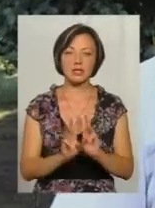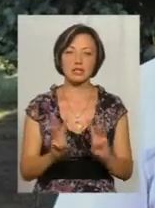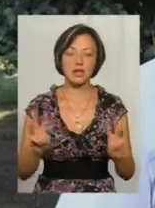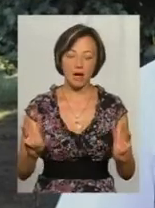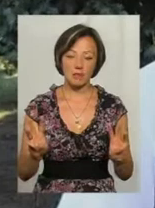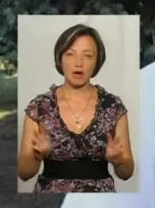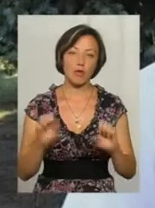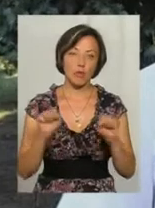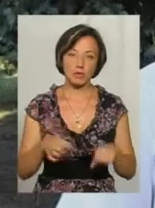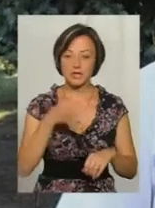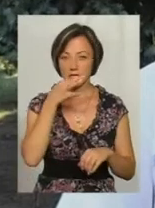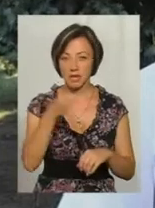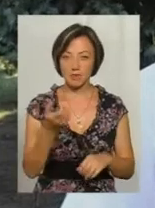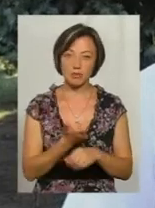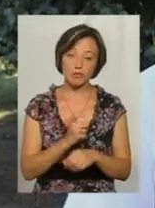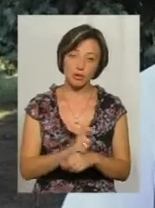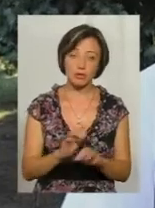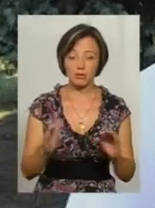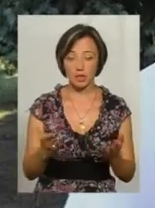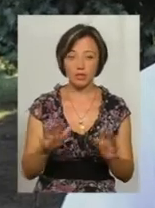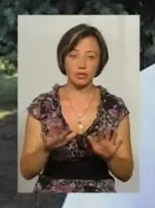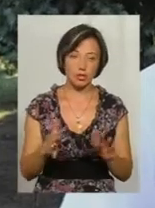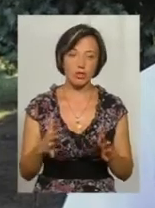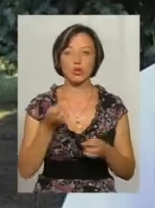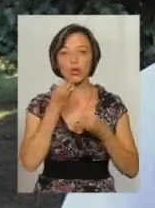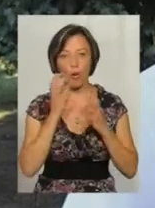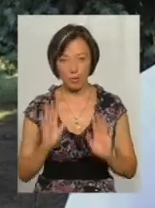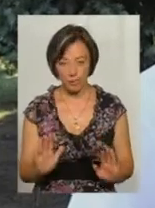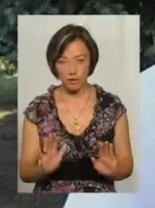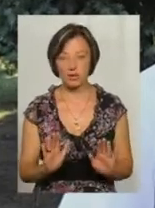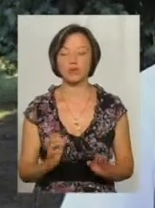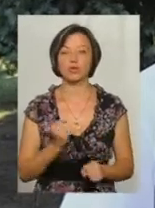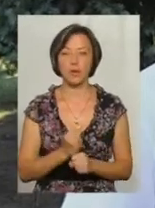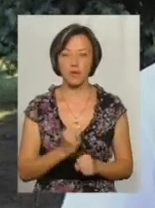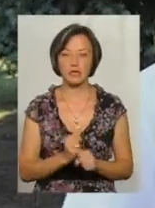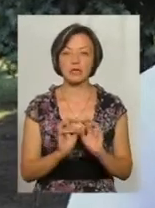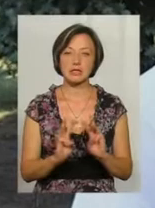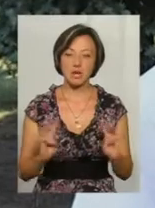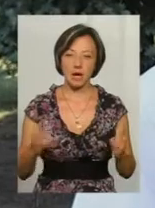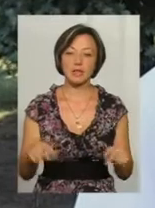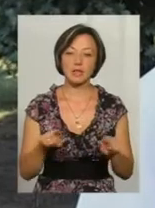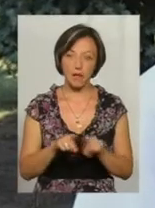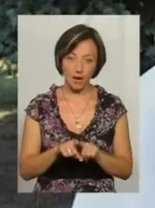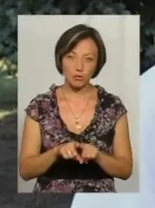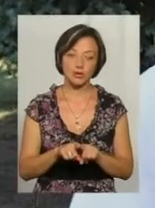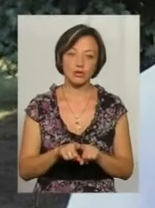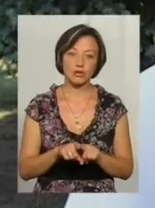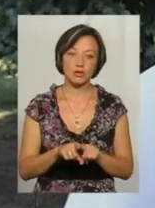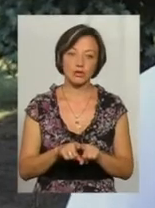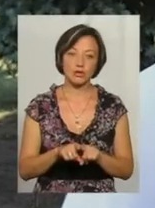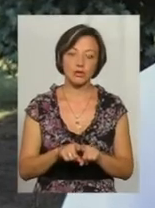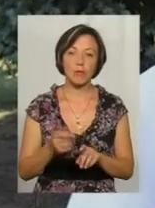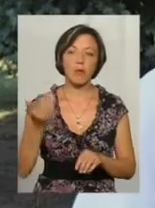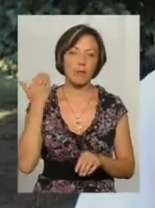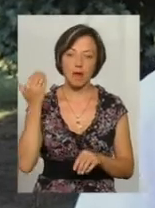Тут можемо сказати, що більш-менш добре зроблений сайт, але також таки він зроблений